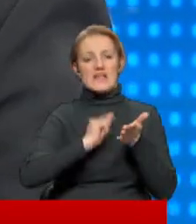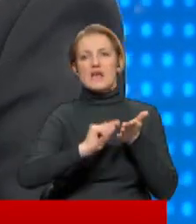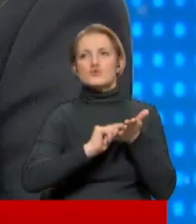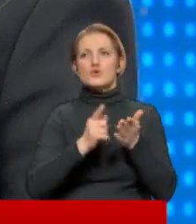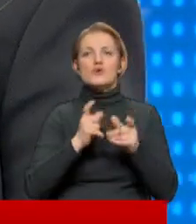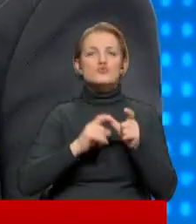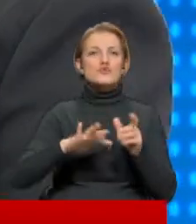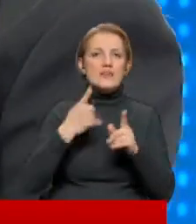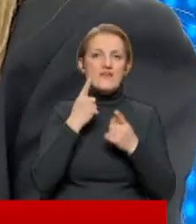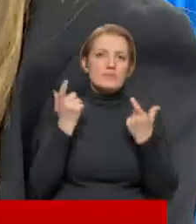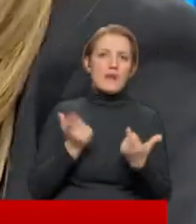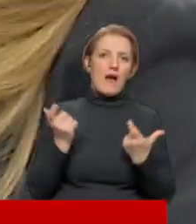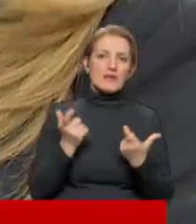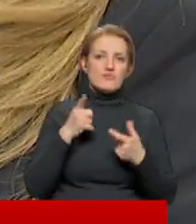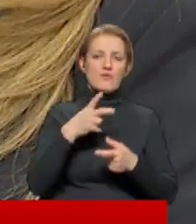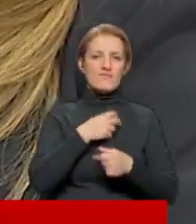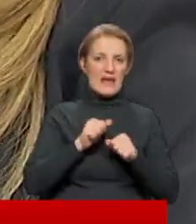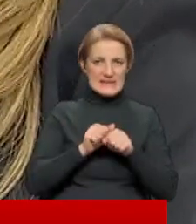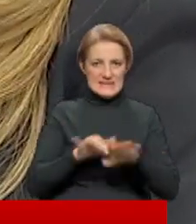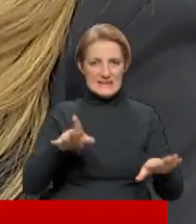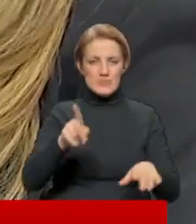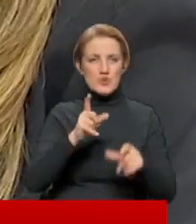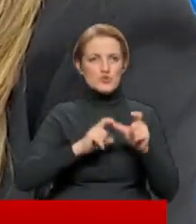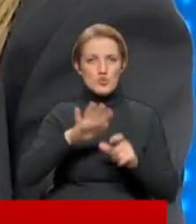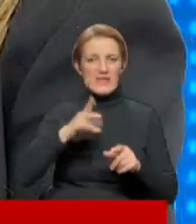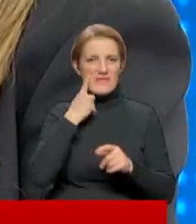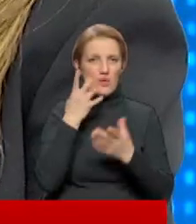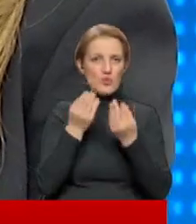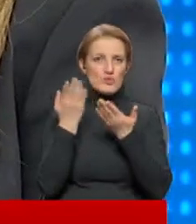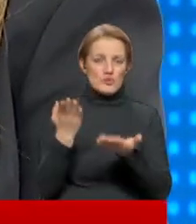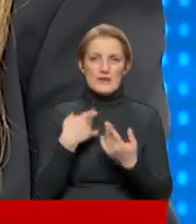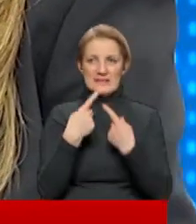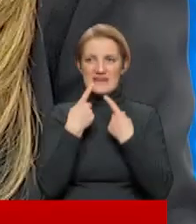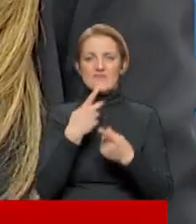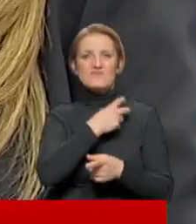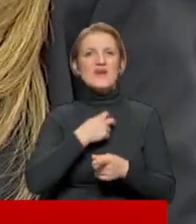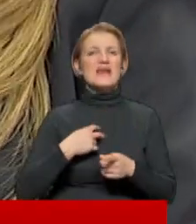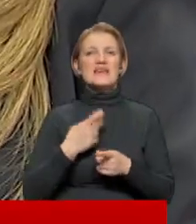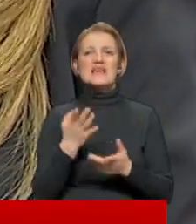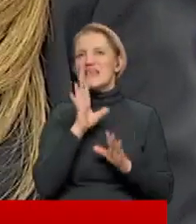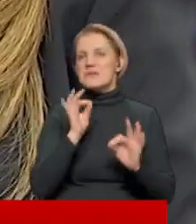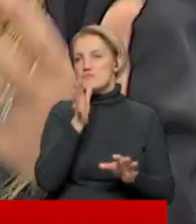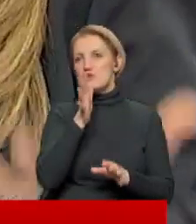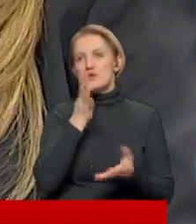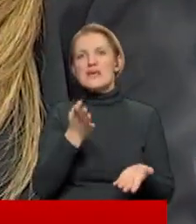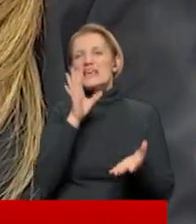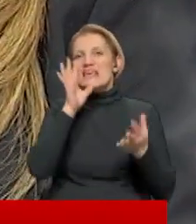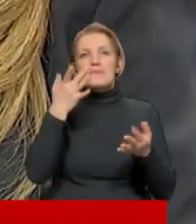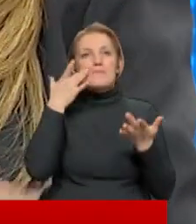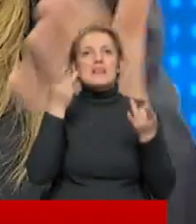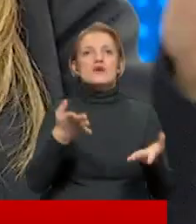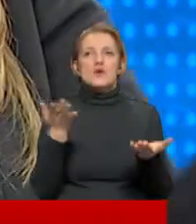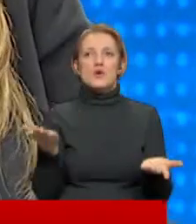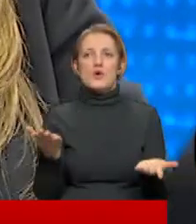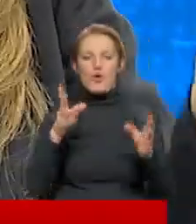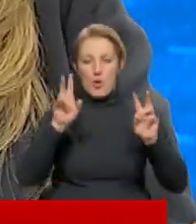Nerede sosyal devlet? Bu vergi sistemiyle bir sosyal devlet olur mu? Hani dedim ya, vergi dilimleri. Kim belirliyor vergi dilimlerini ya? Kim belirliyor?